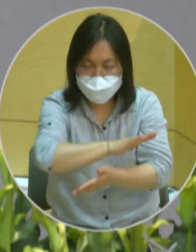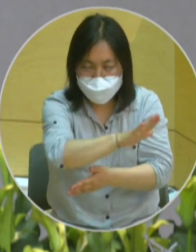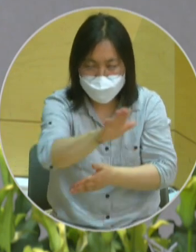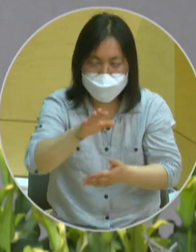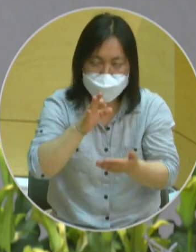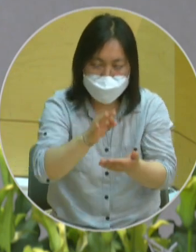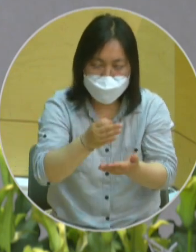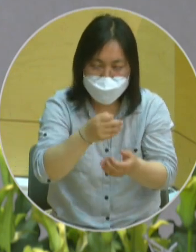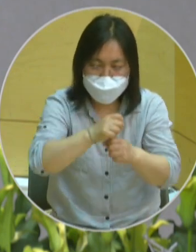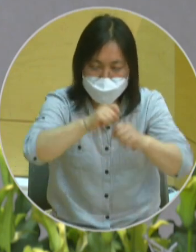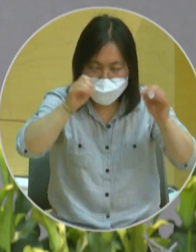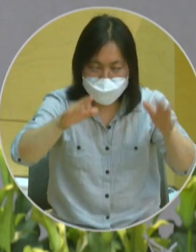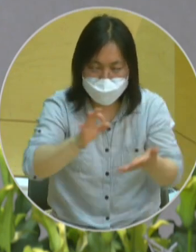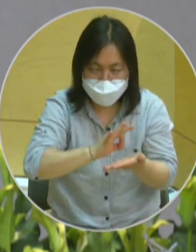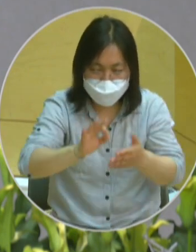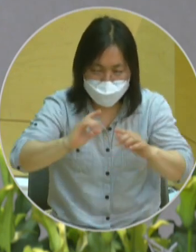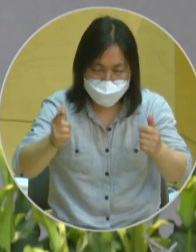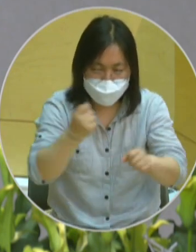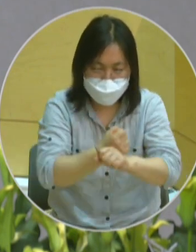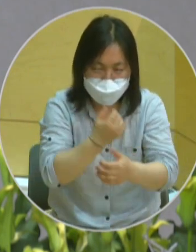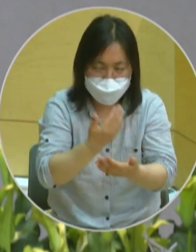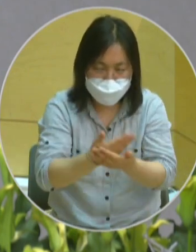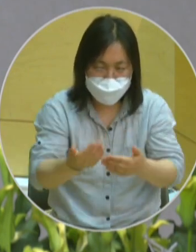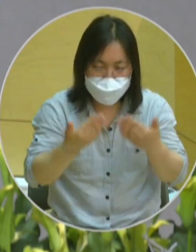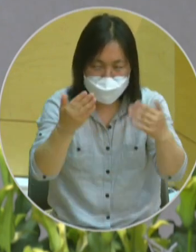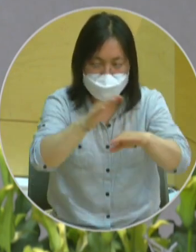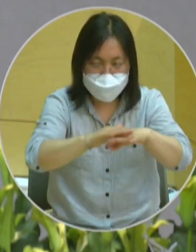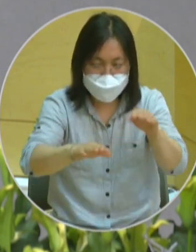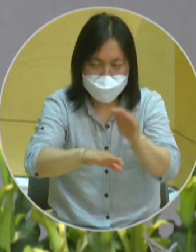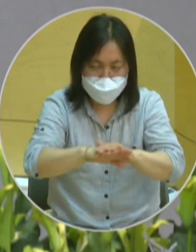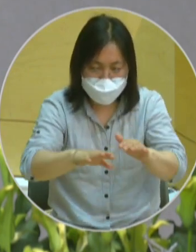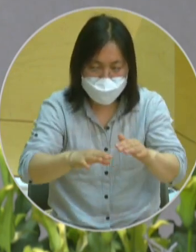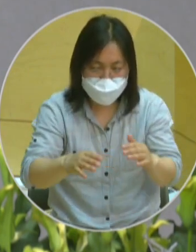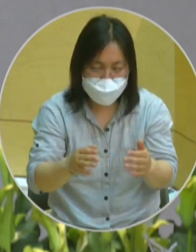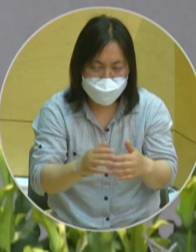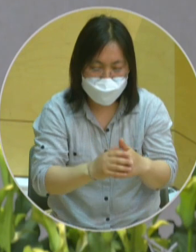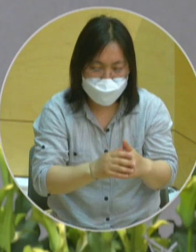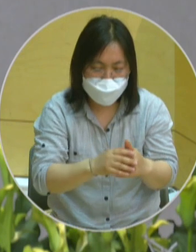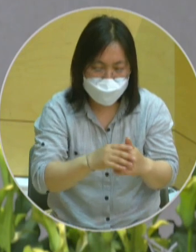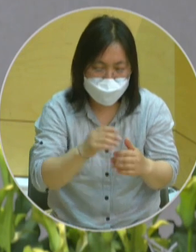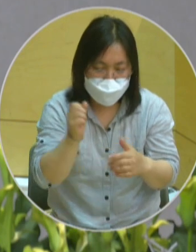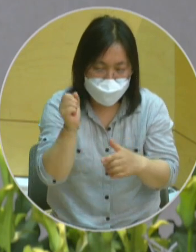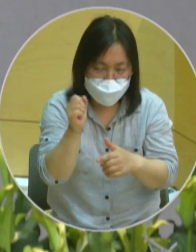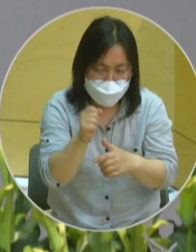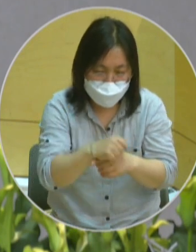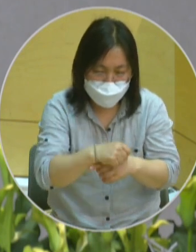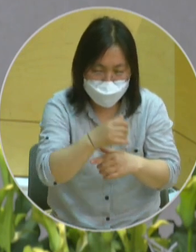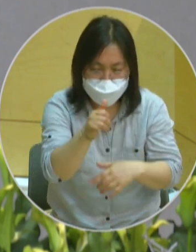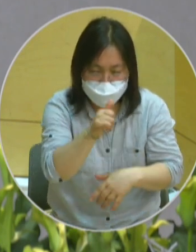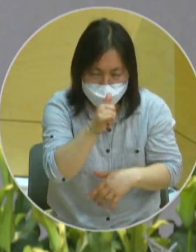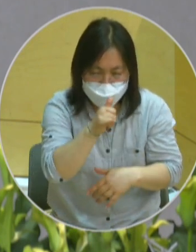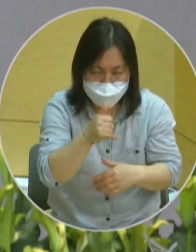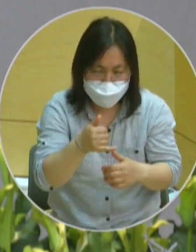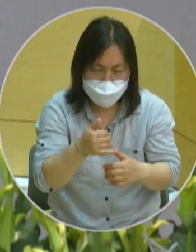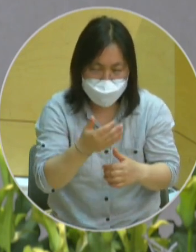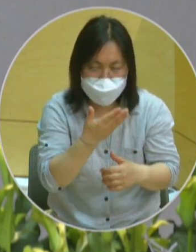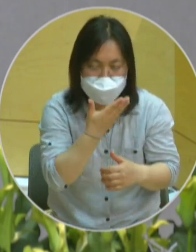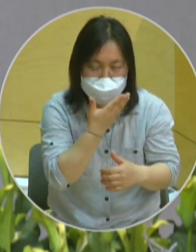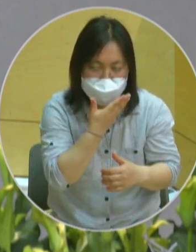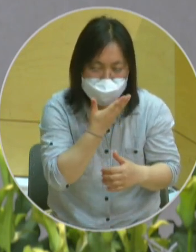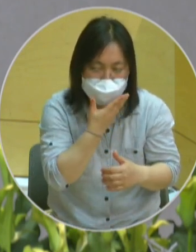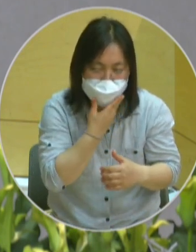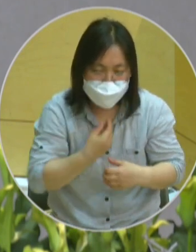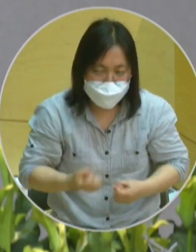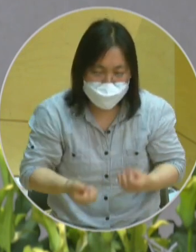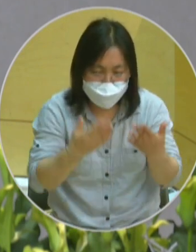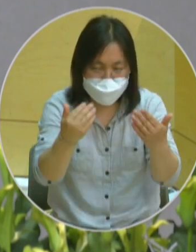도와주시고 드리는 손길 위에 일마다 때마다 시냇가의 신규 나무처럼 시들을 쫓아 과실을 맺는 하나님의 공급적인 축복이 넘칠